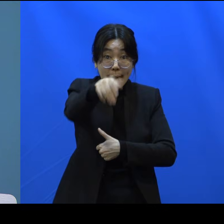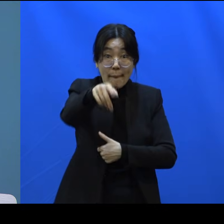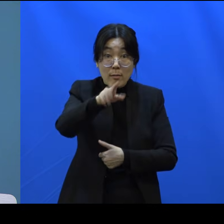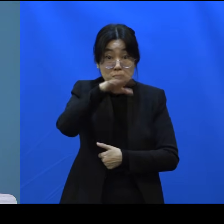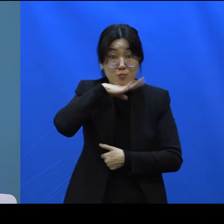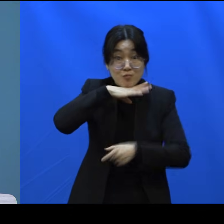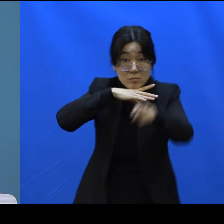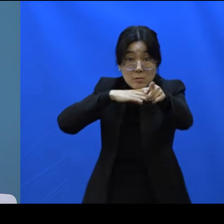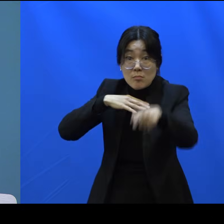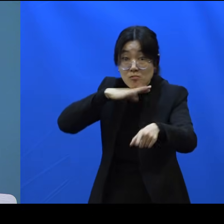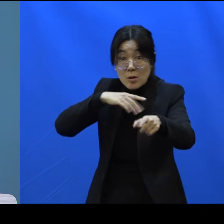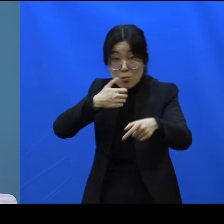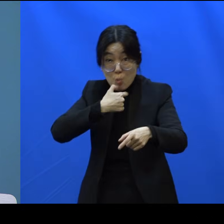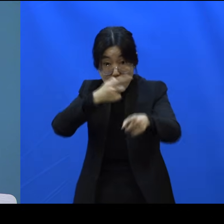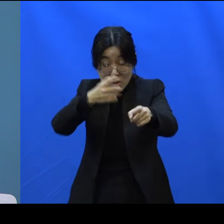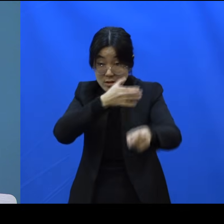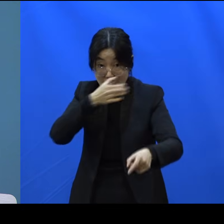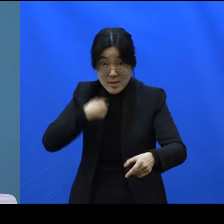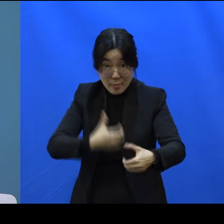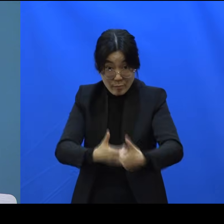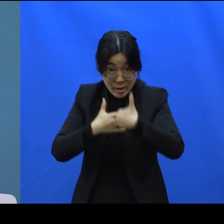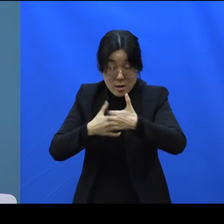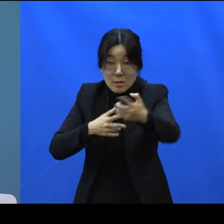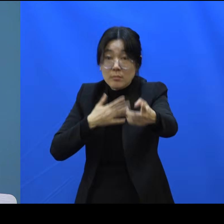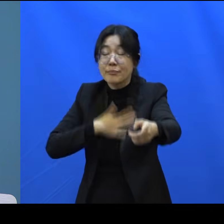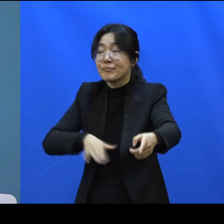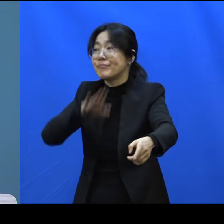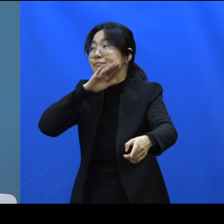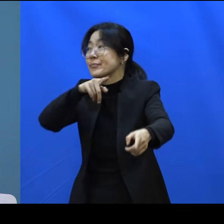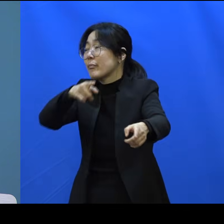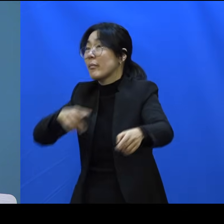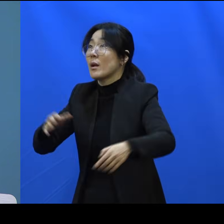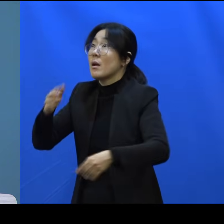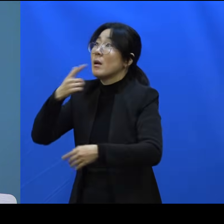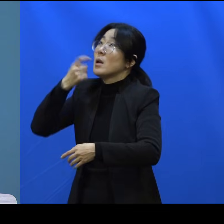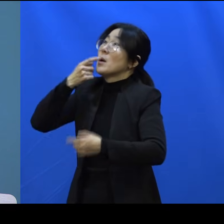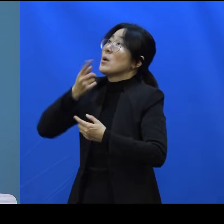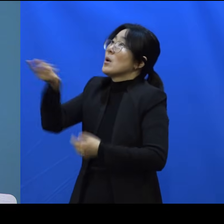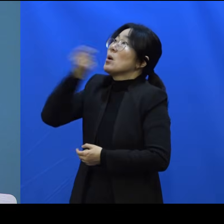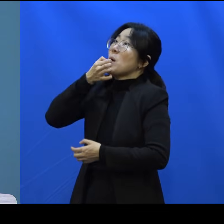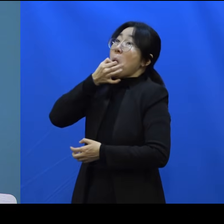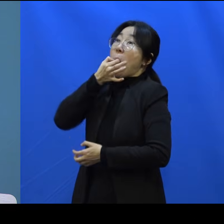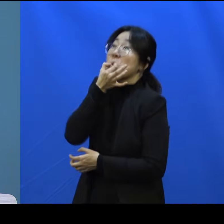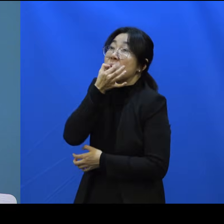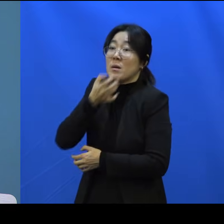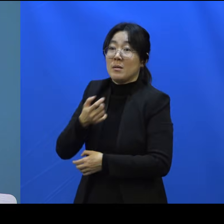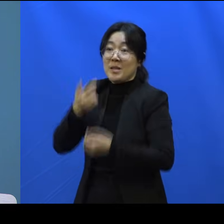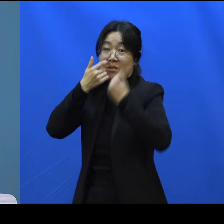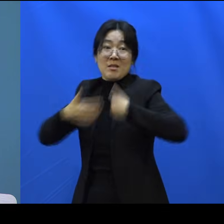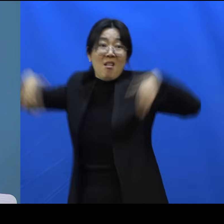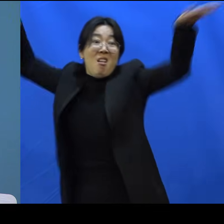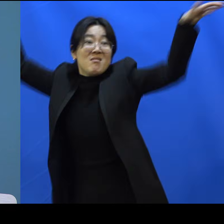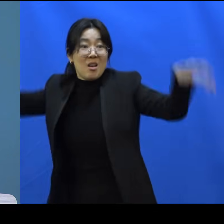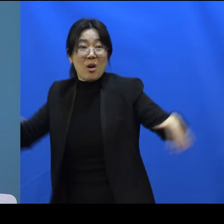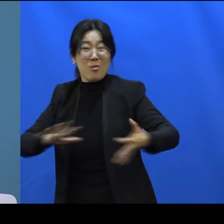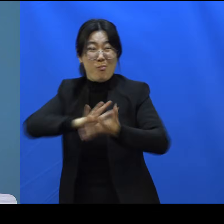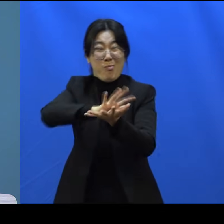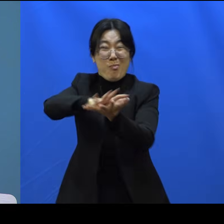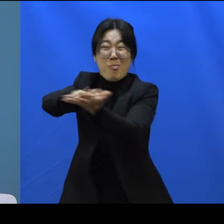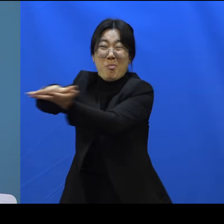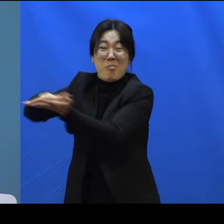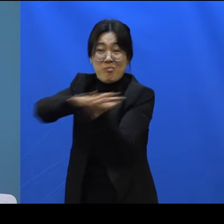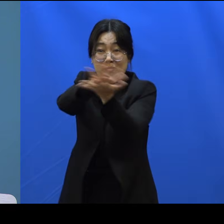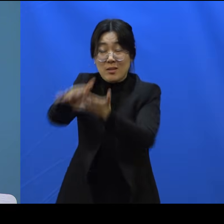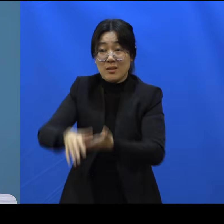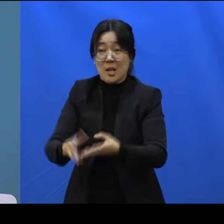어마어마해요. 다 뒤집어 엎고도 남아요. 정치적 메시아로 오셨다면 예수님이 광장에 나가서 다 뒤집어 엎어버렸을 거예요.